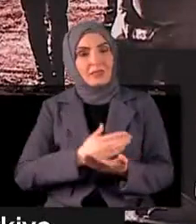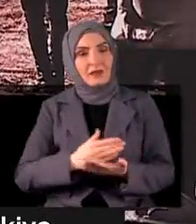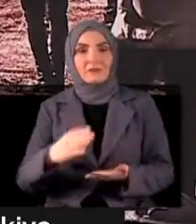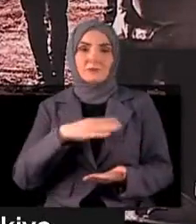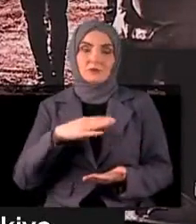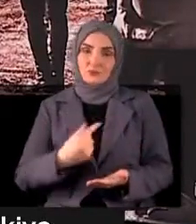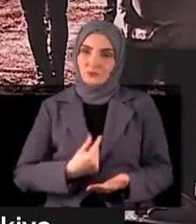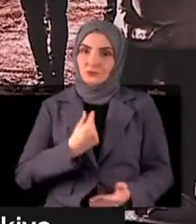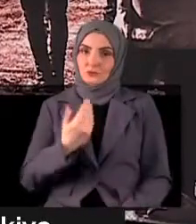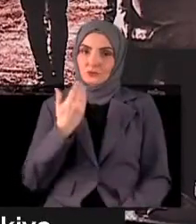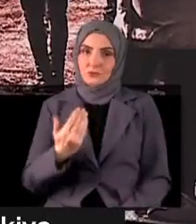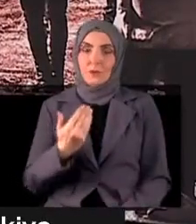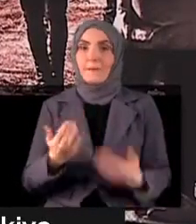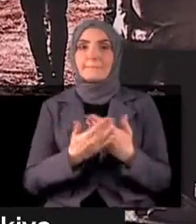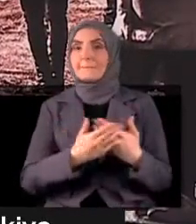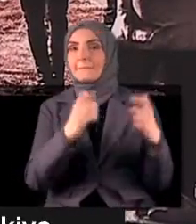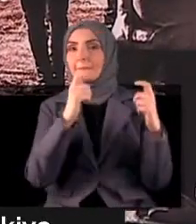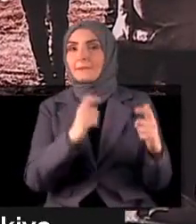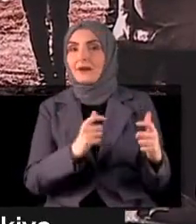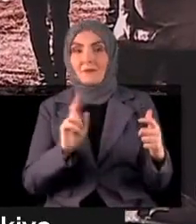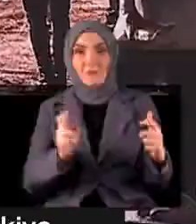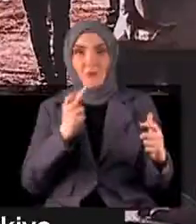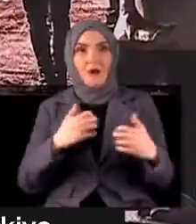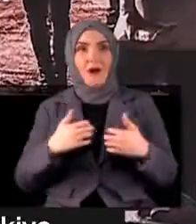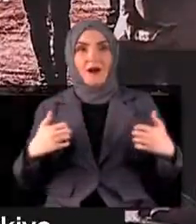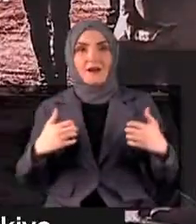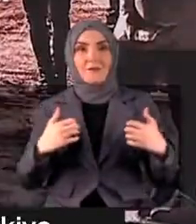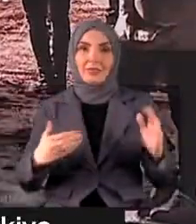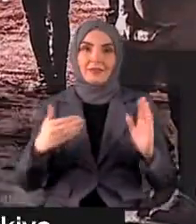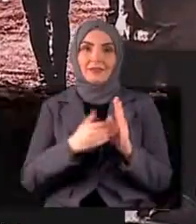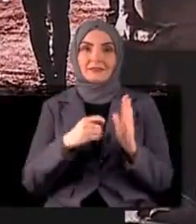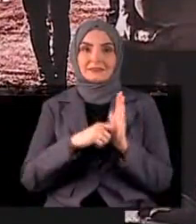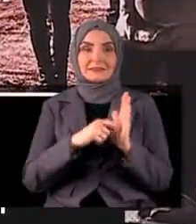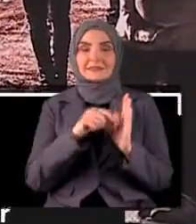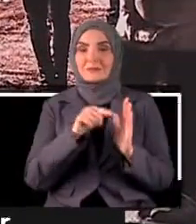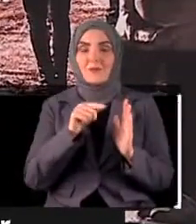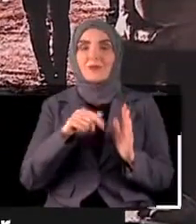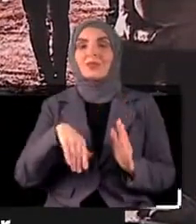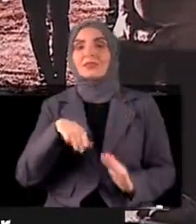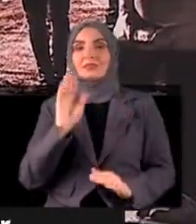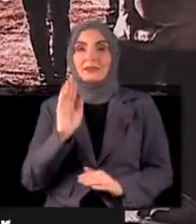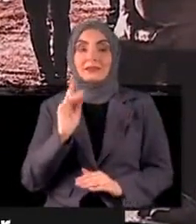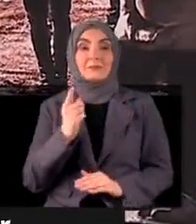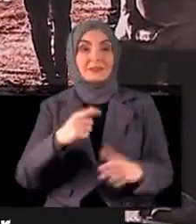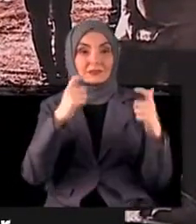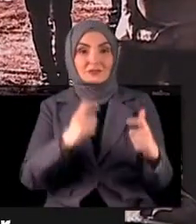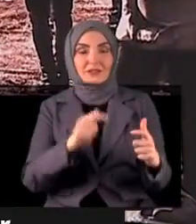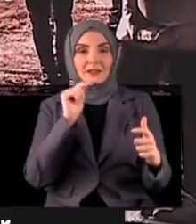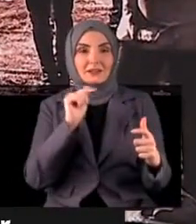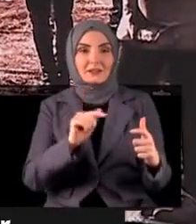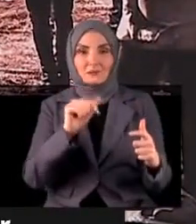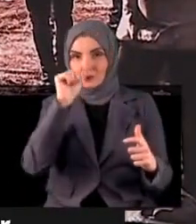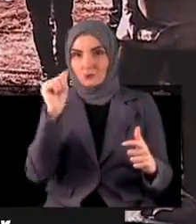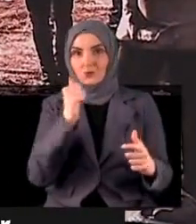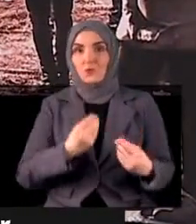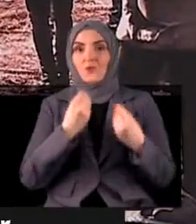öyle boşu boşuna durduk yere kahraman Maraş olmadı. Bir kentin elde edebileceği en gurur verici ünvanı kahraman Maraş